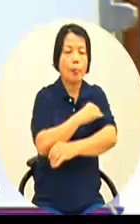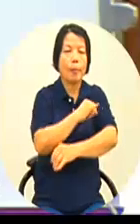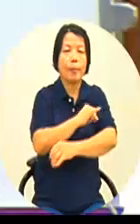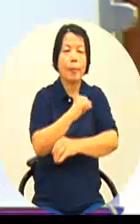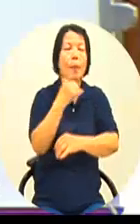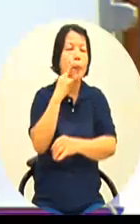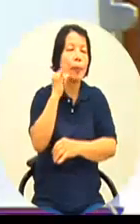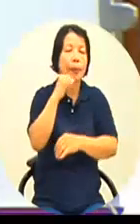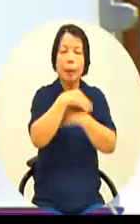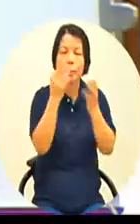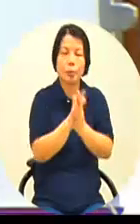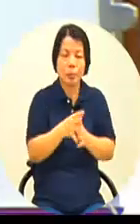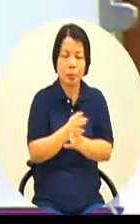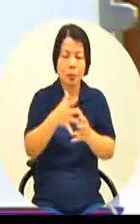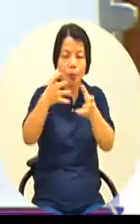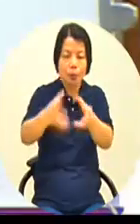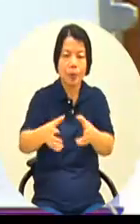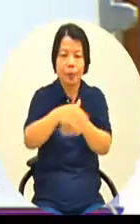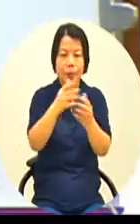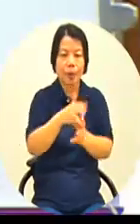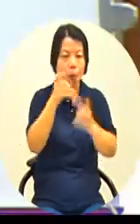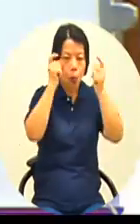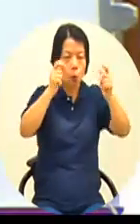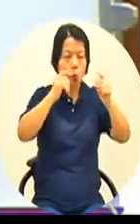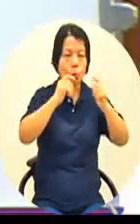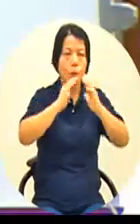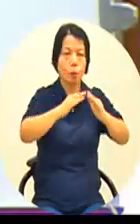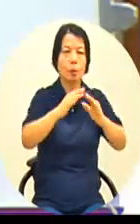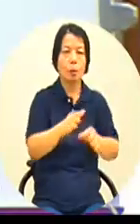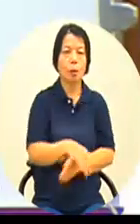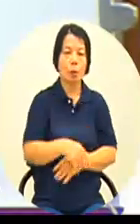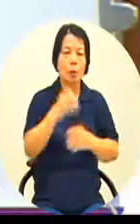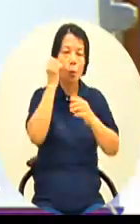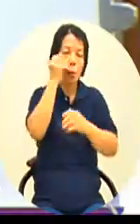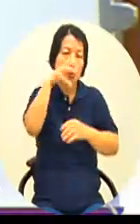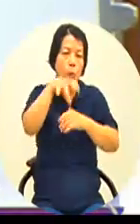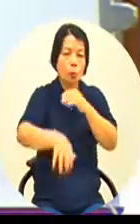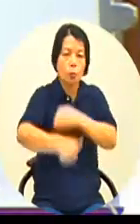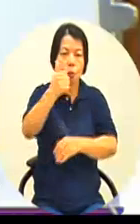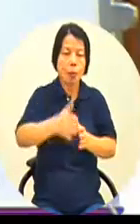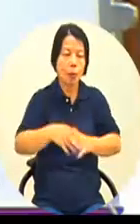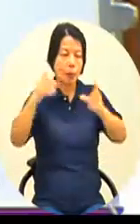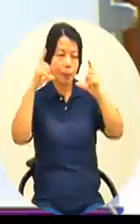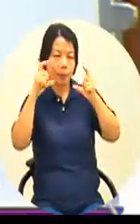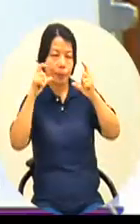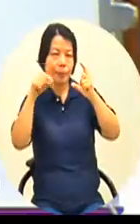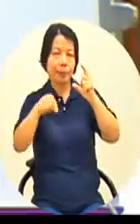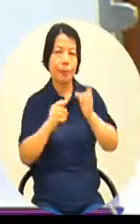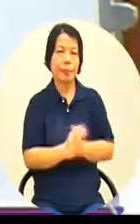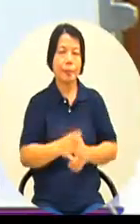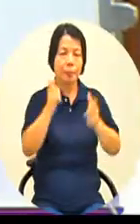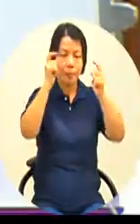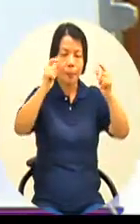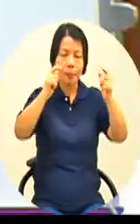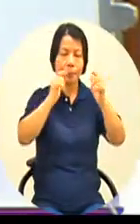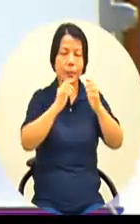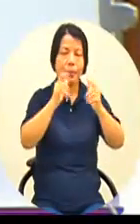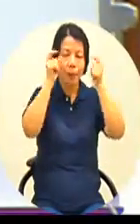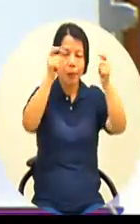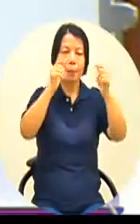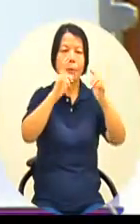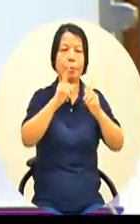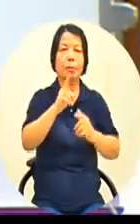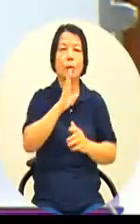旅行业就讲啊，高雄市足功夫哦，去互观光局长，后来伊也搞翕相啊，搞啊，这个高雄上爱花妈莲藕